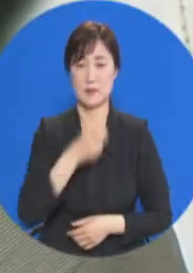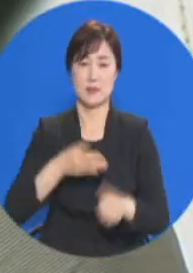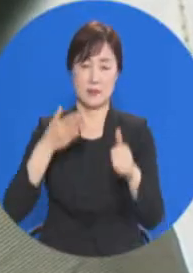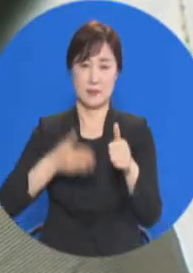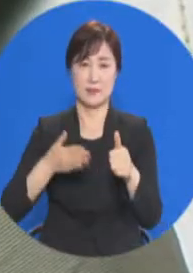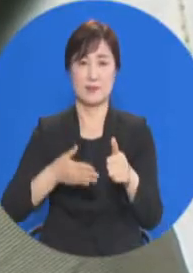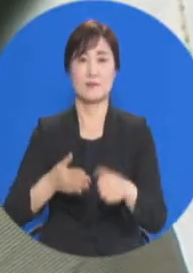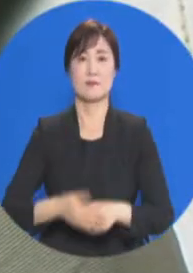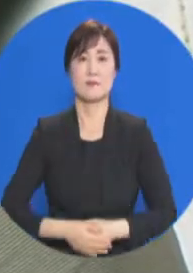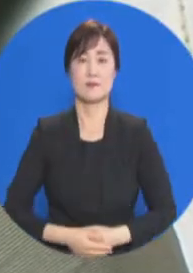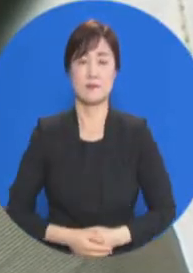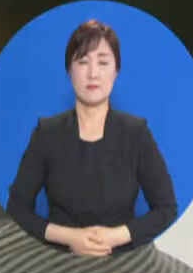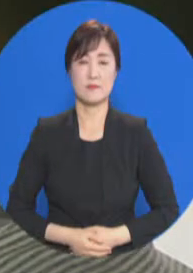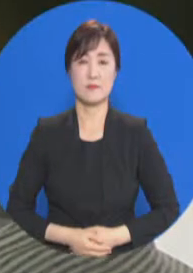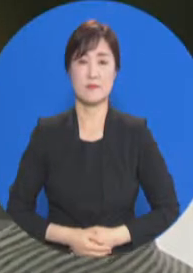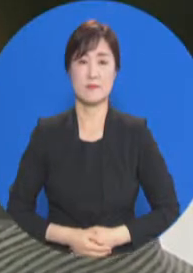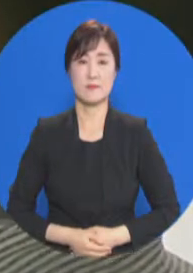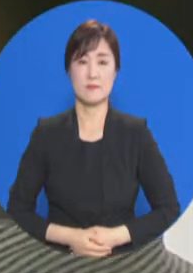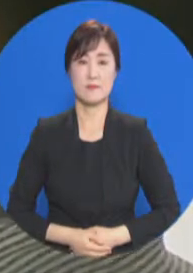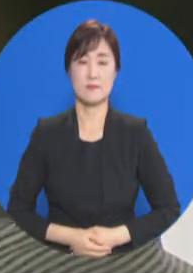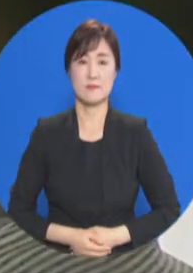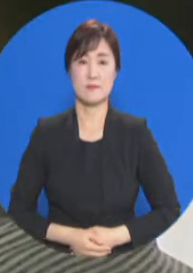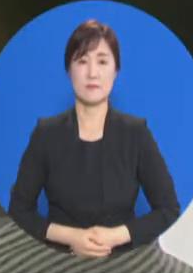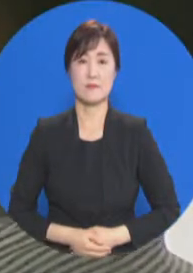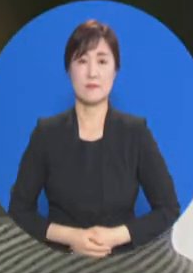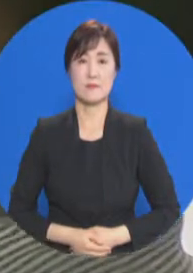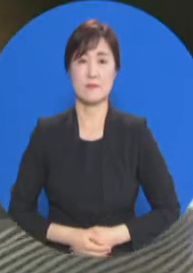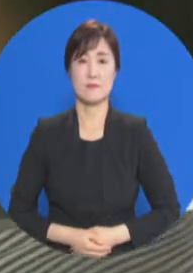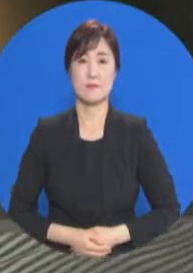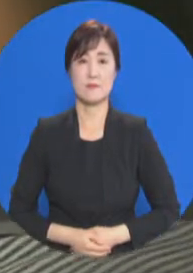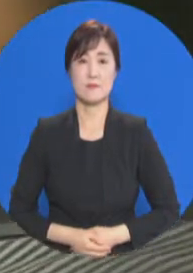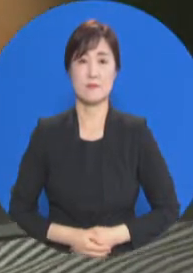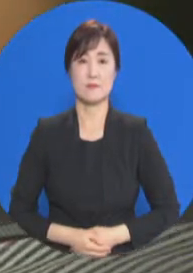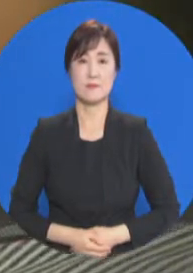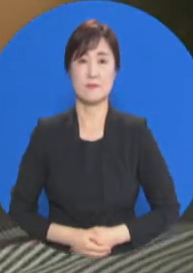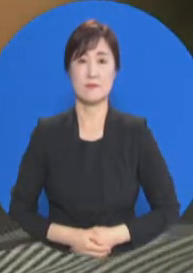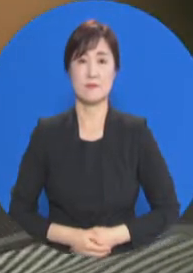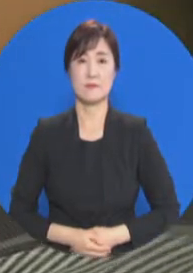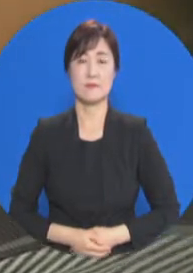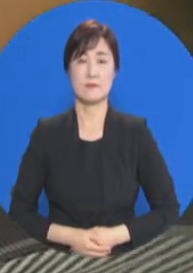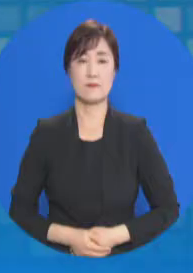받아달라고 간곡히 호소했습니다. MBC 뉴스 남구욱입니다.